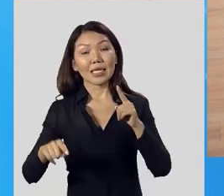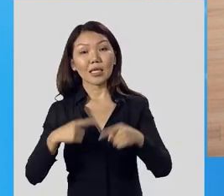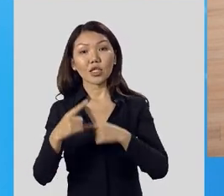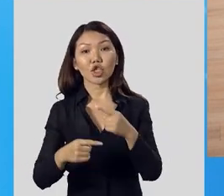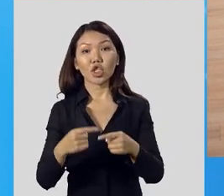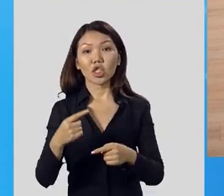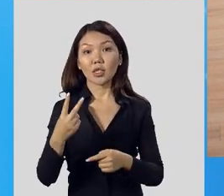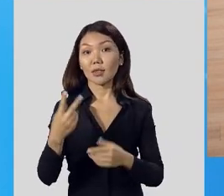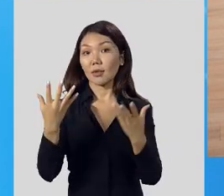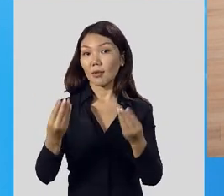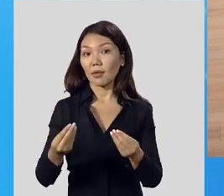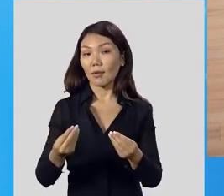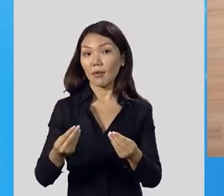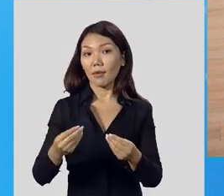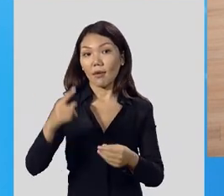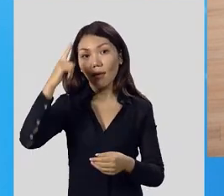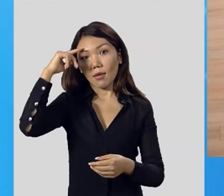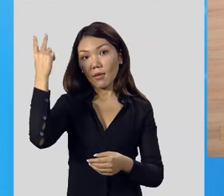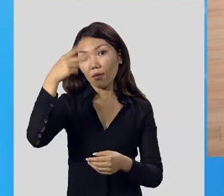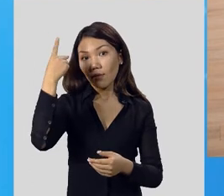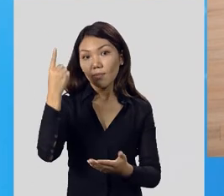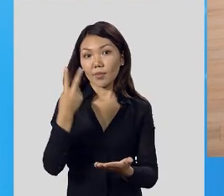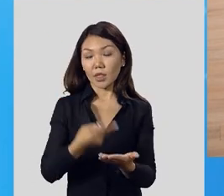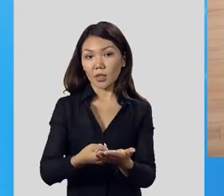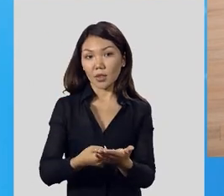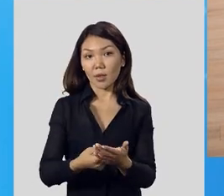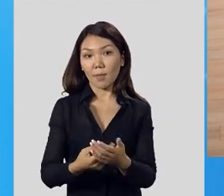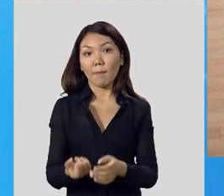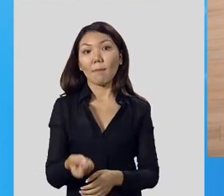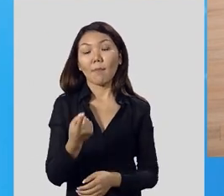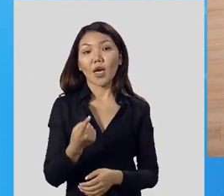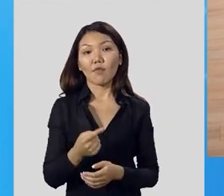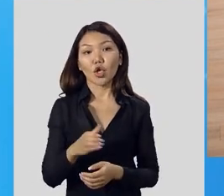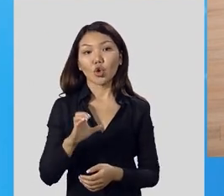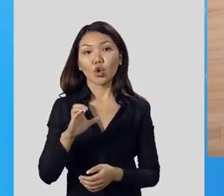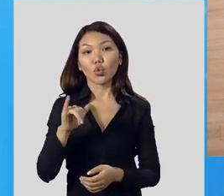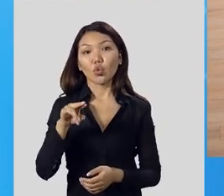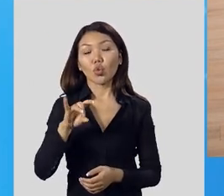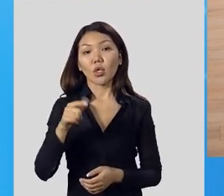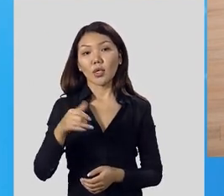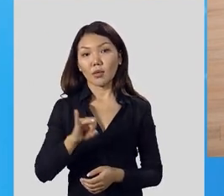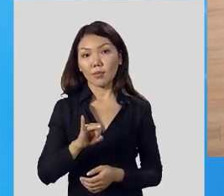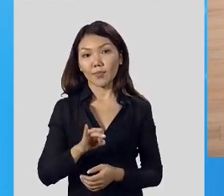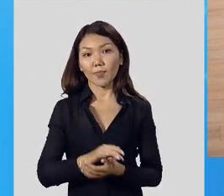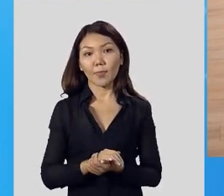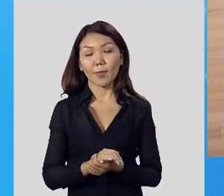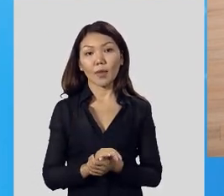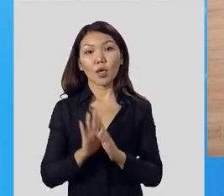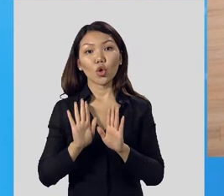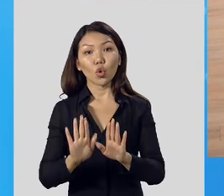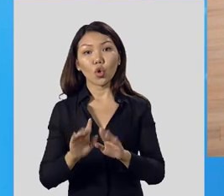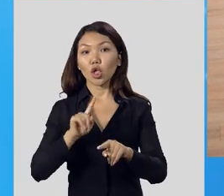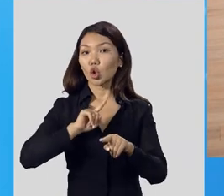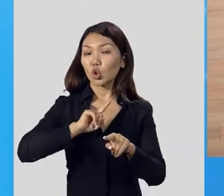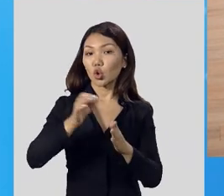травмы, теряет сознание. У него появляются судороги. В этом случае только срочная